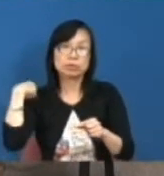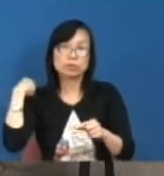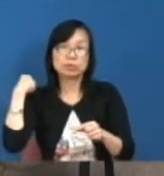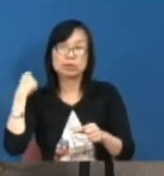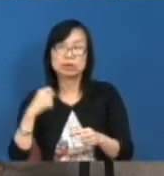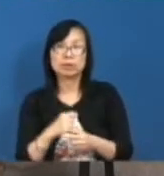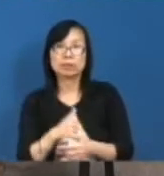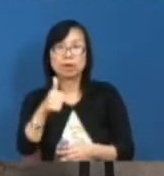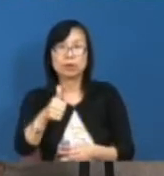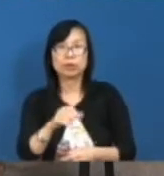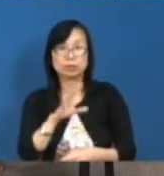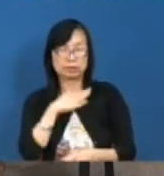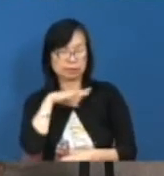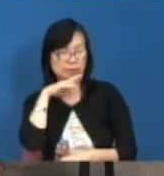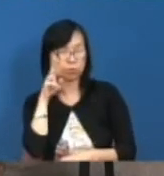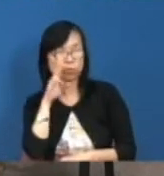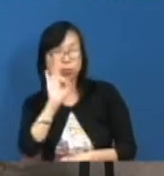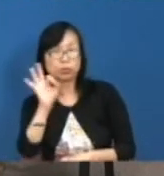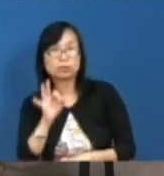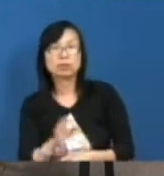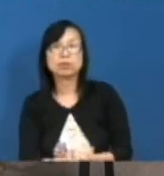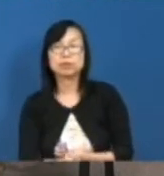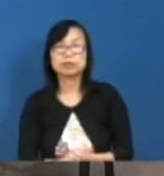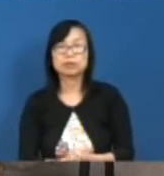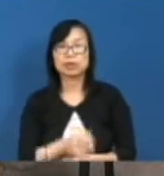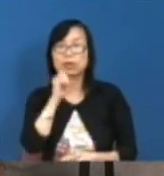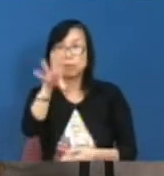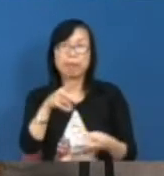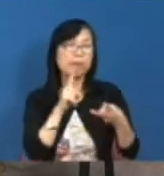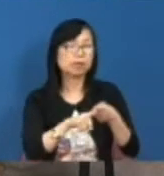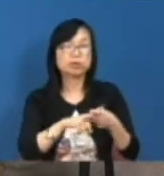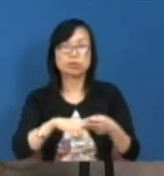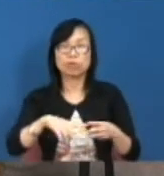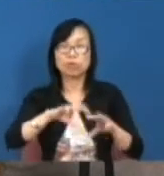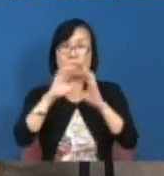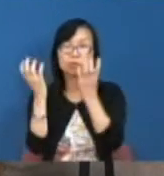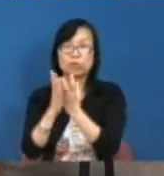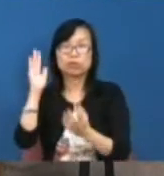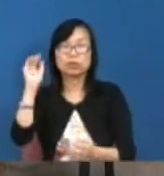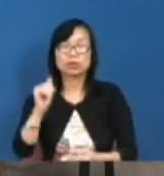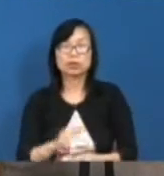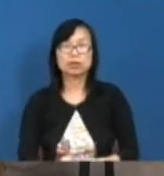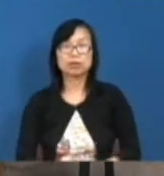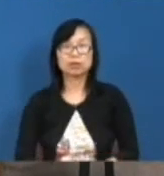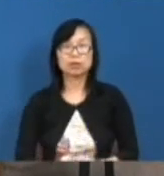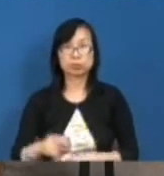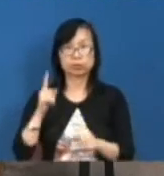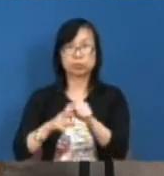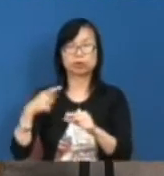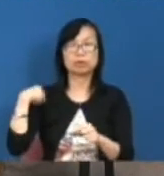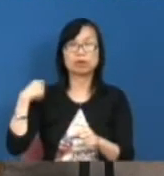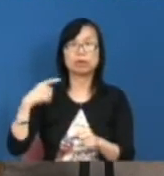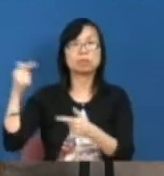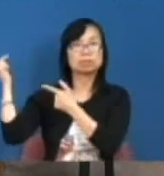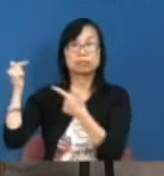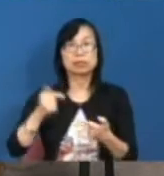世長存。如果佢冇咗咁點？其實你問翻民主黨都得啦。如果你話共產黨是永遠不變